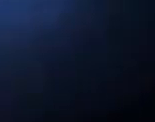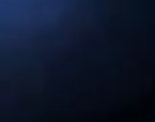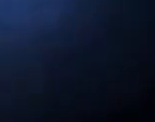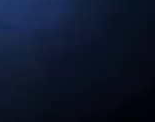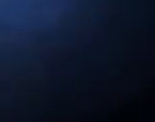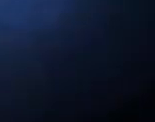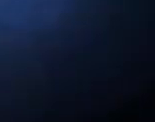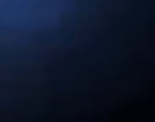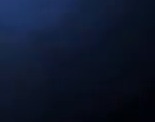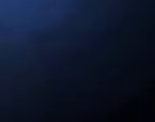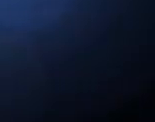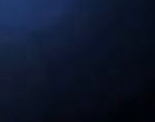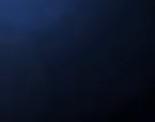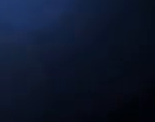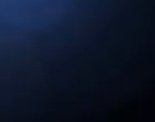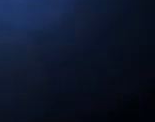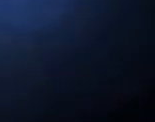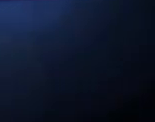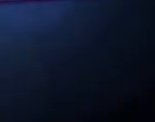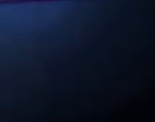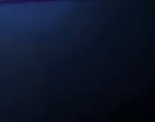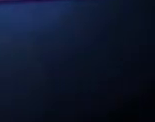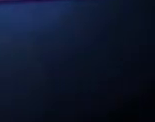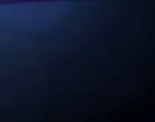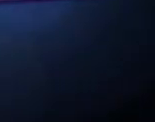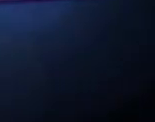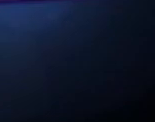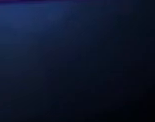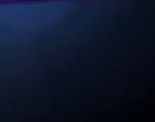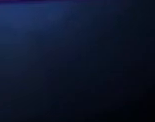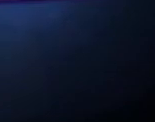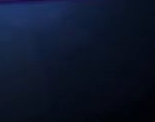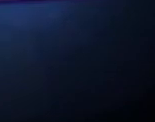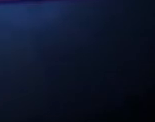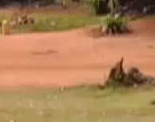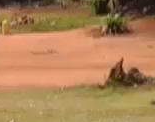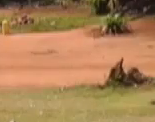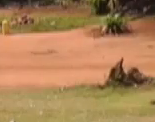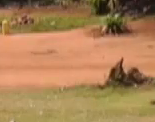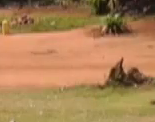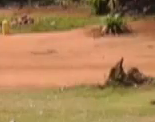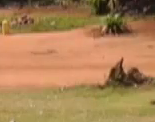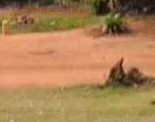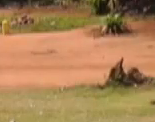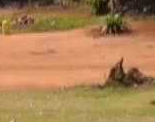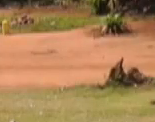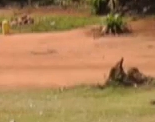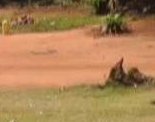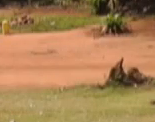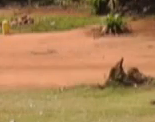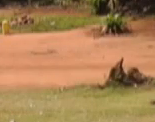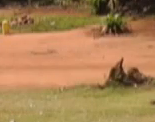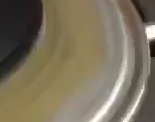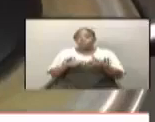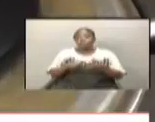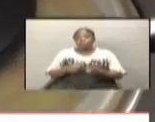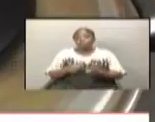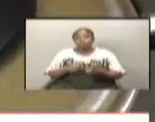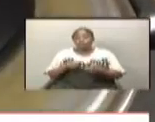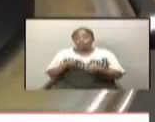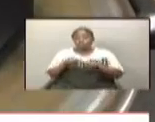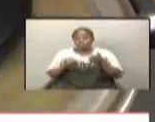Ogugwa teguba muka buli lwa Sunday mugatali konfufu tuloyige Ebya gramophone